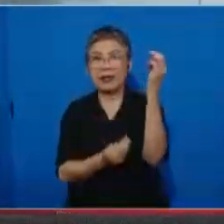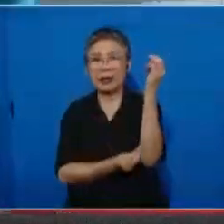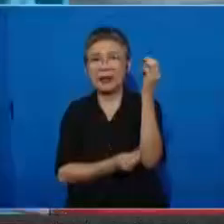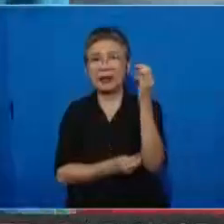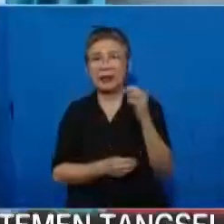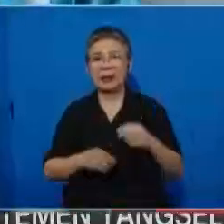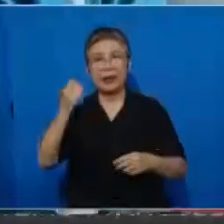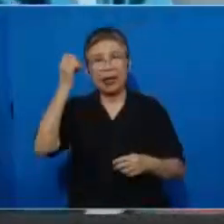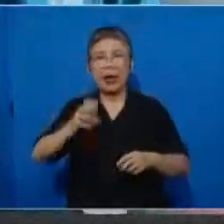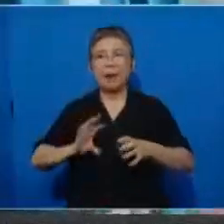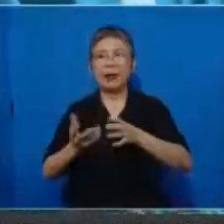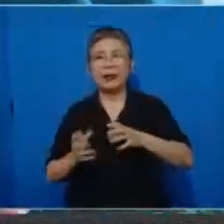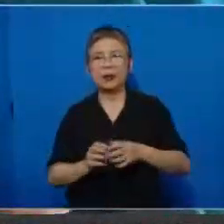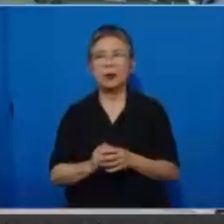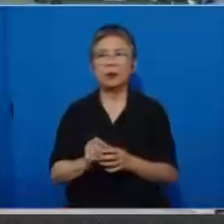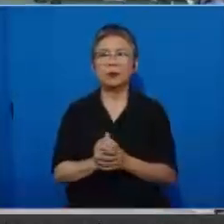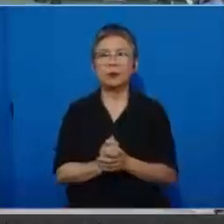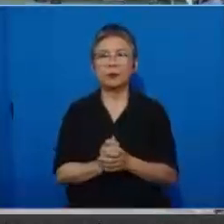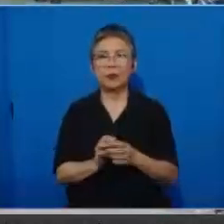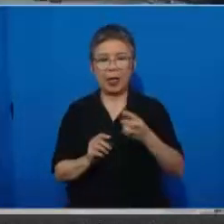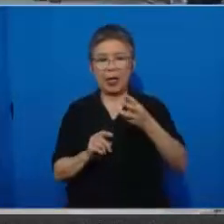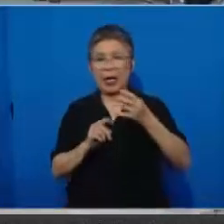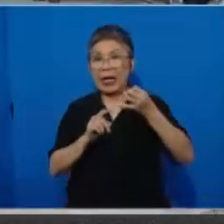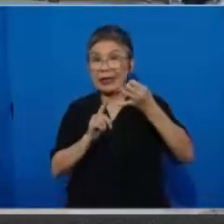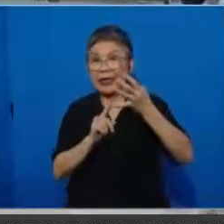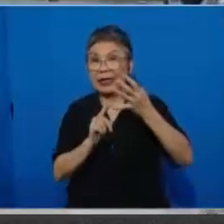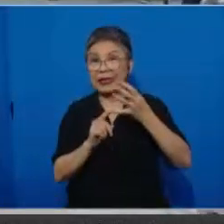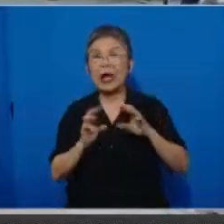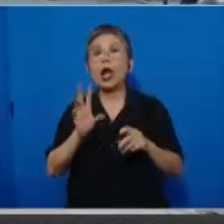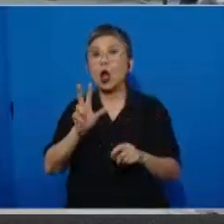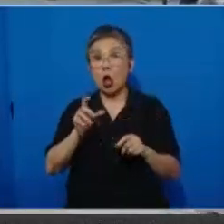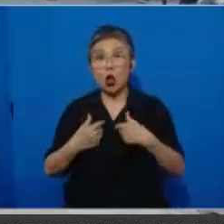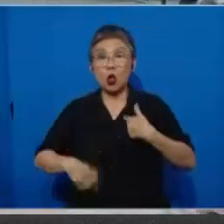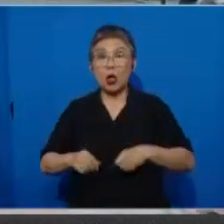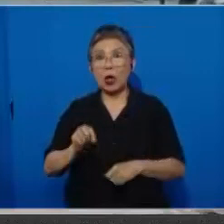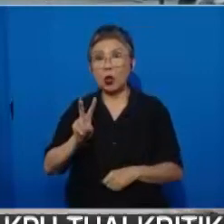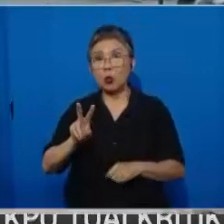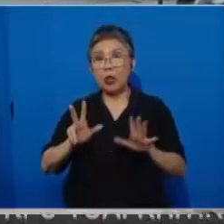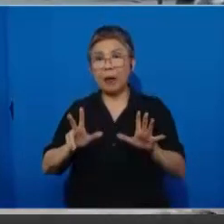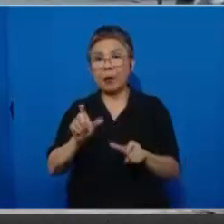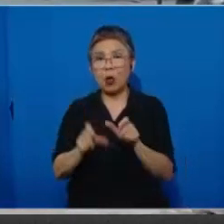api lokal bernama Ponisan. Sementara korban luka sebanyak 28 orang